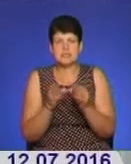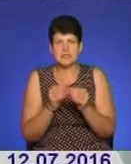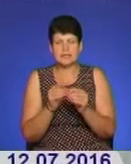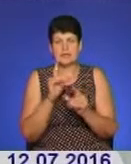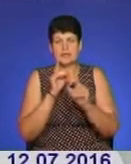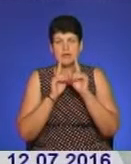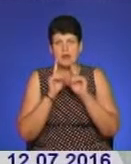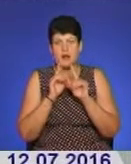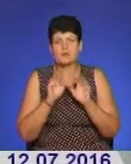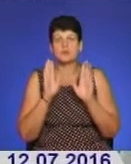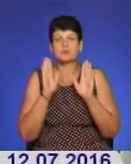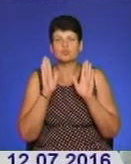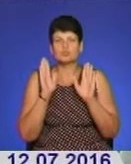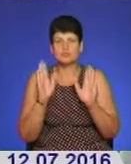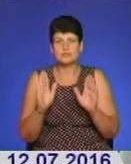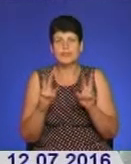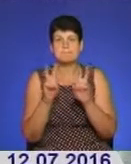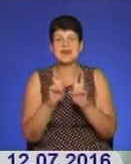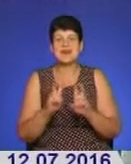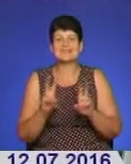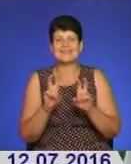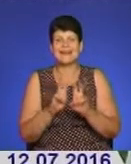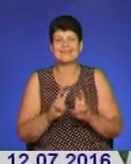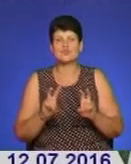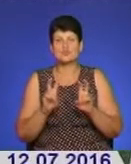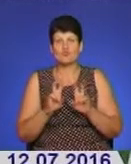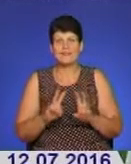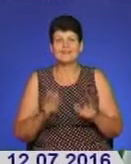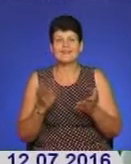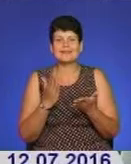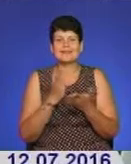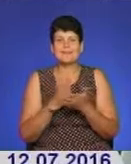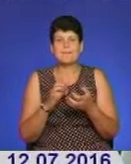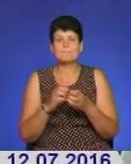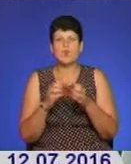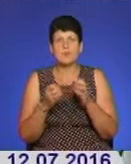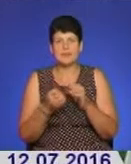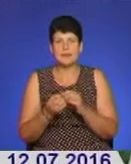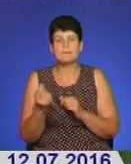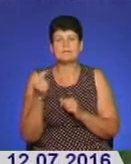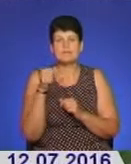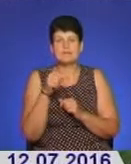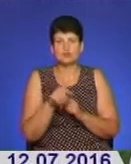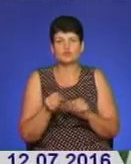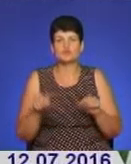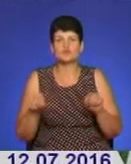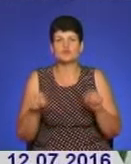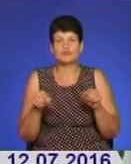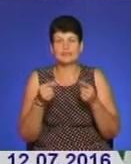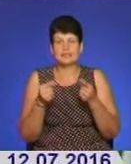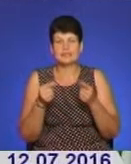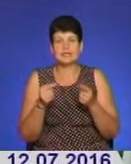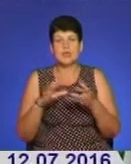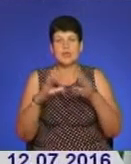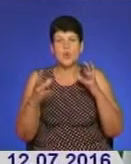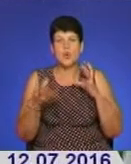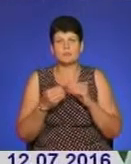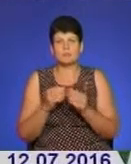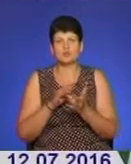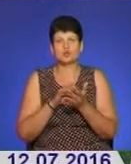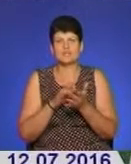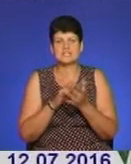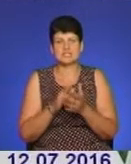скажімо, десь аналізувати, які є проблеми для того, щоб дійсно створити цей комплексний туристичний продукт Тернопілля